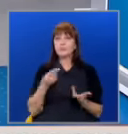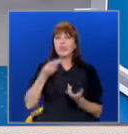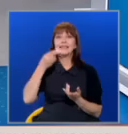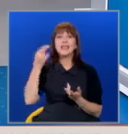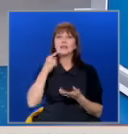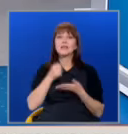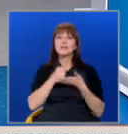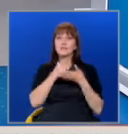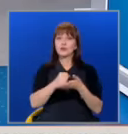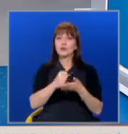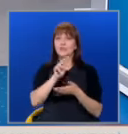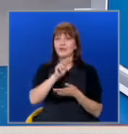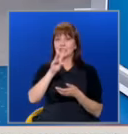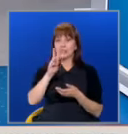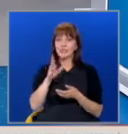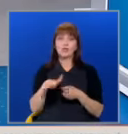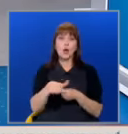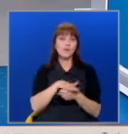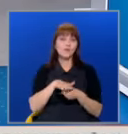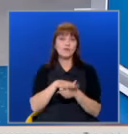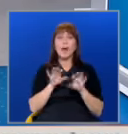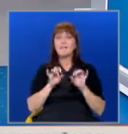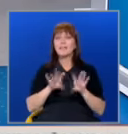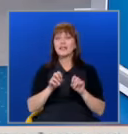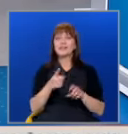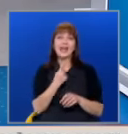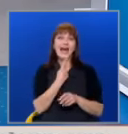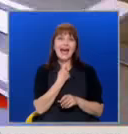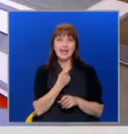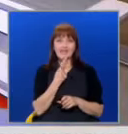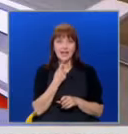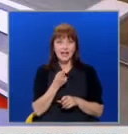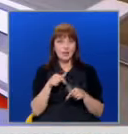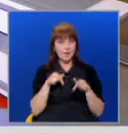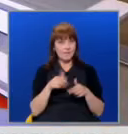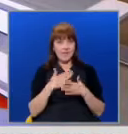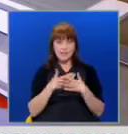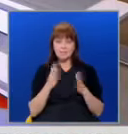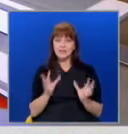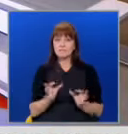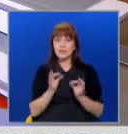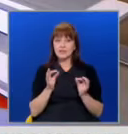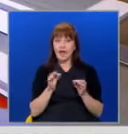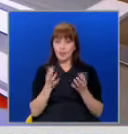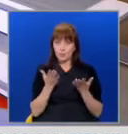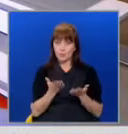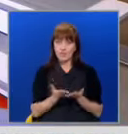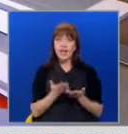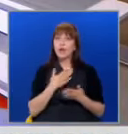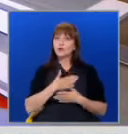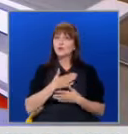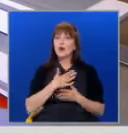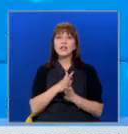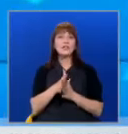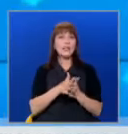Темата за бюджет 23 ще е в основата на предаването «Референдум днес» и има специално проучване. Доволни ли са хората